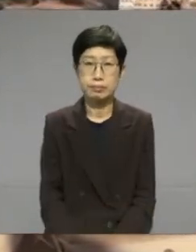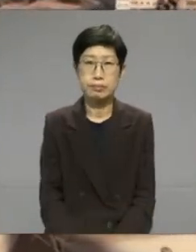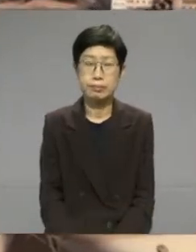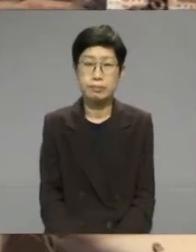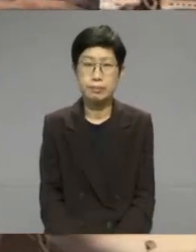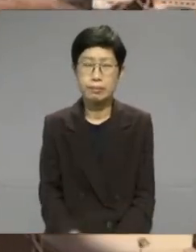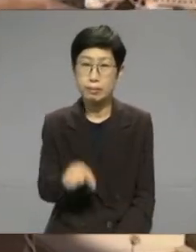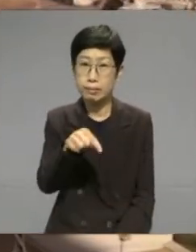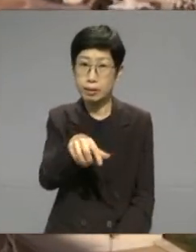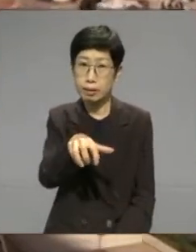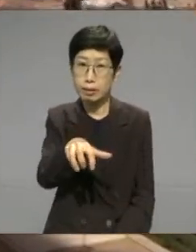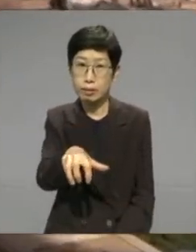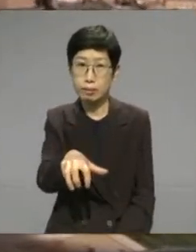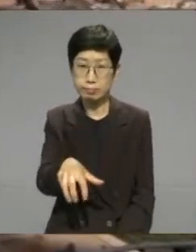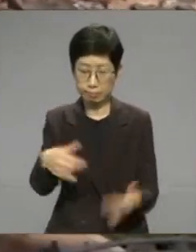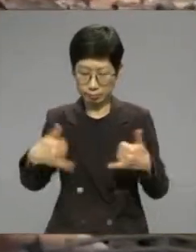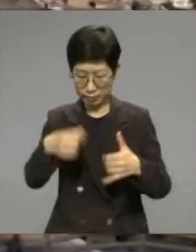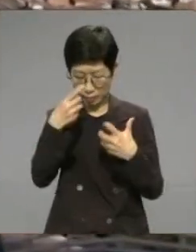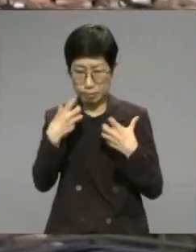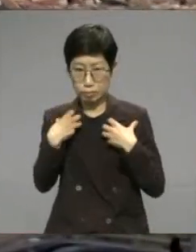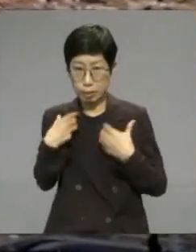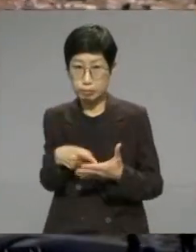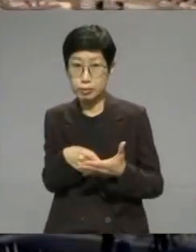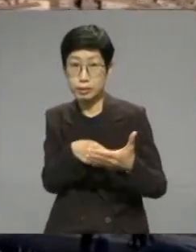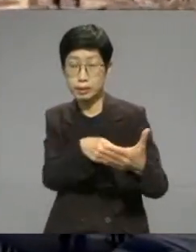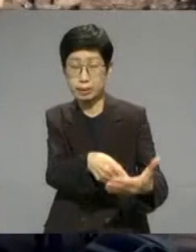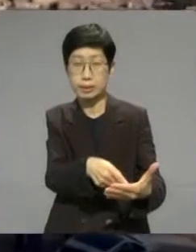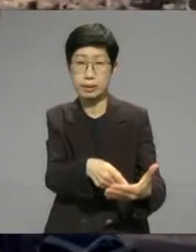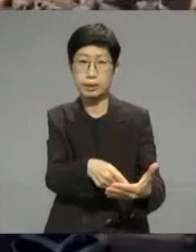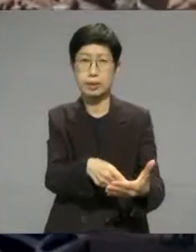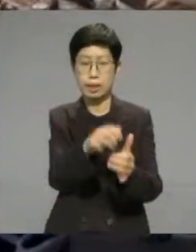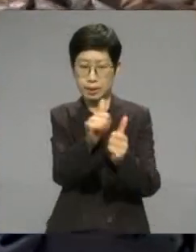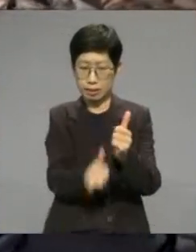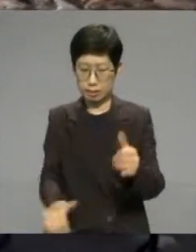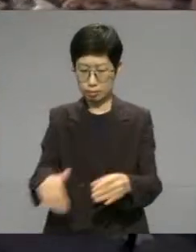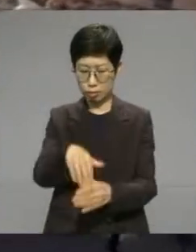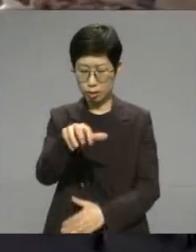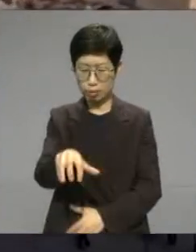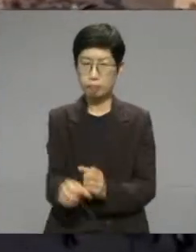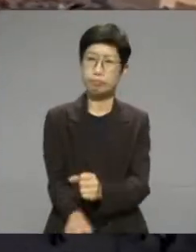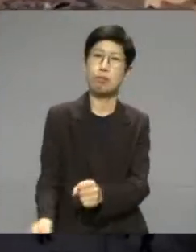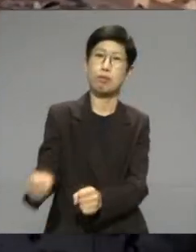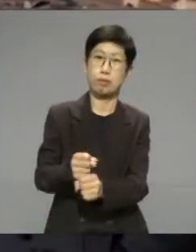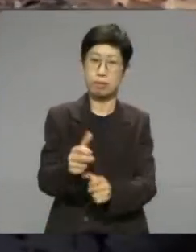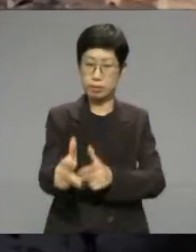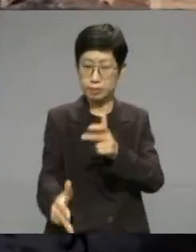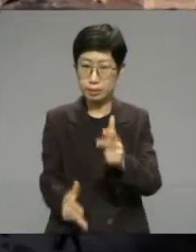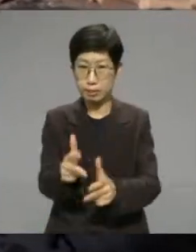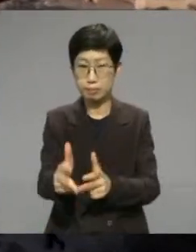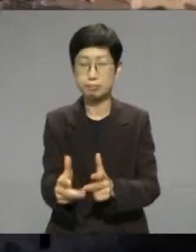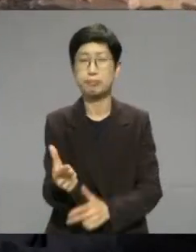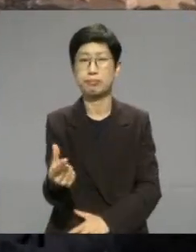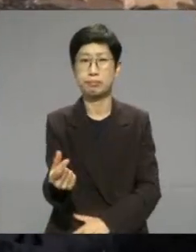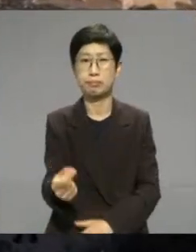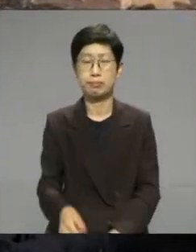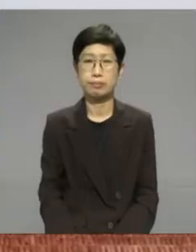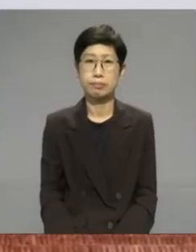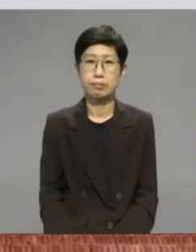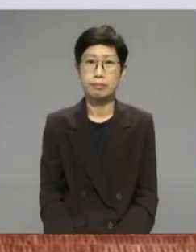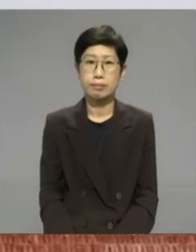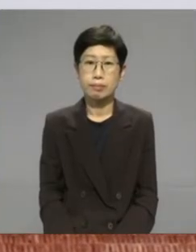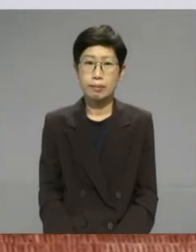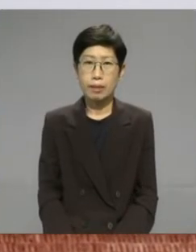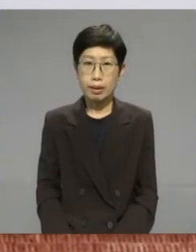수크 아즈만은 알제리 정부가 추진하고 있는 역사 유적지 복원 프로젝트의 하나입니다.